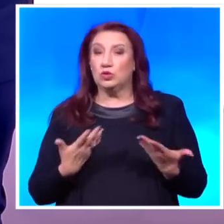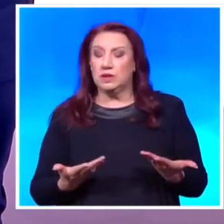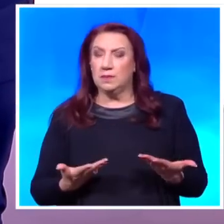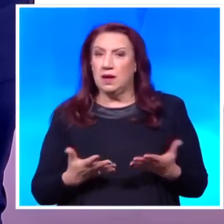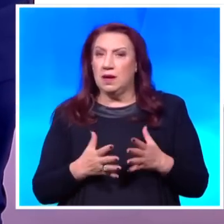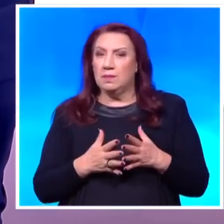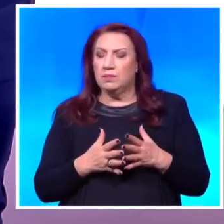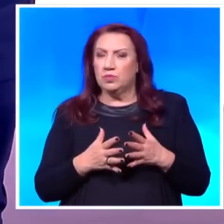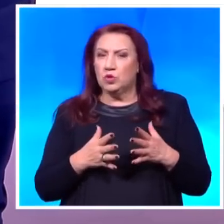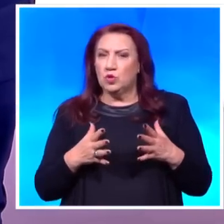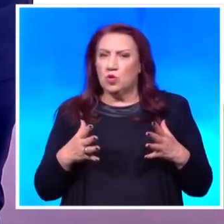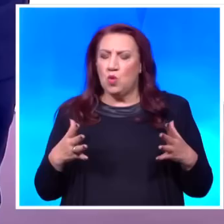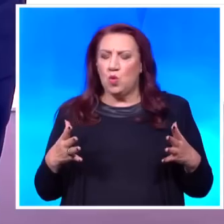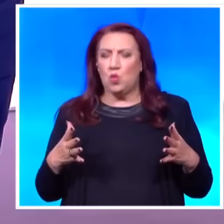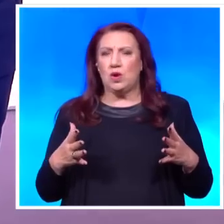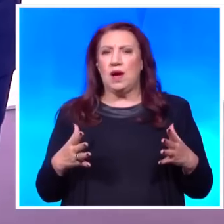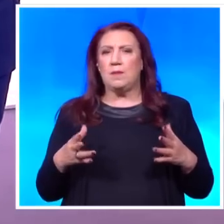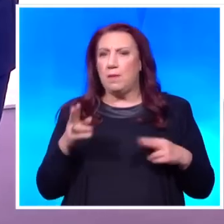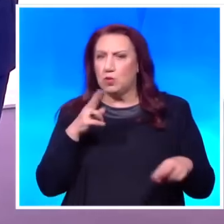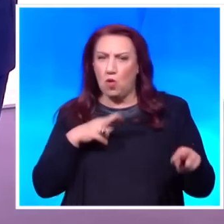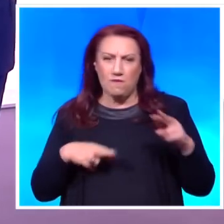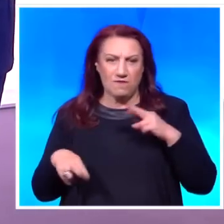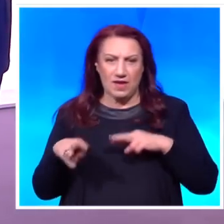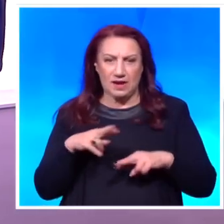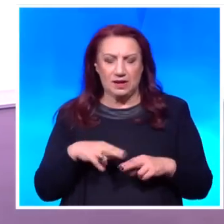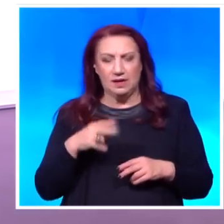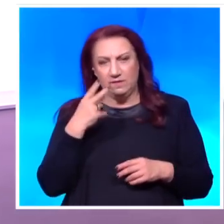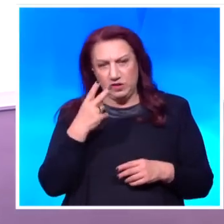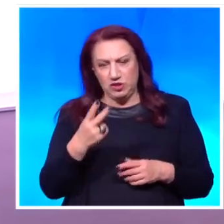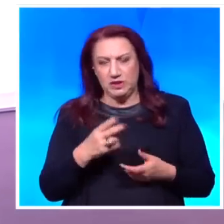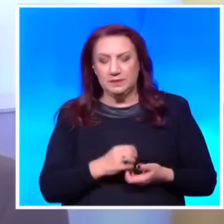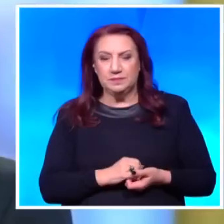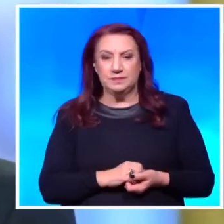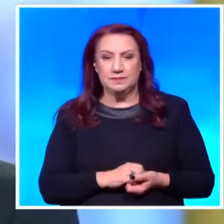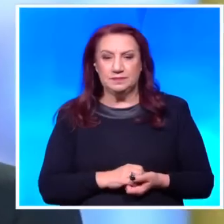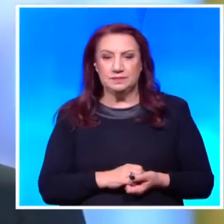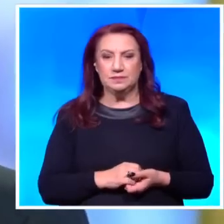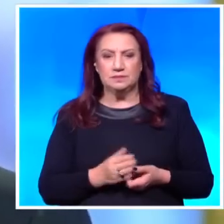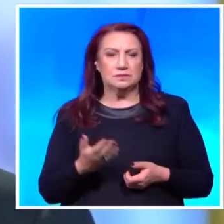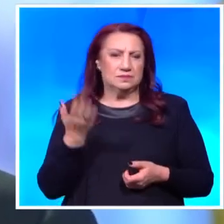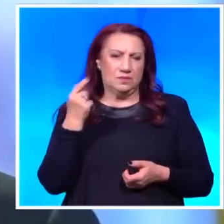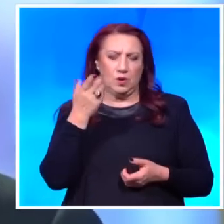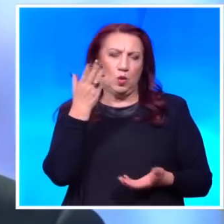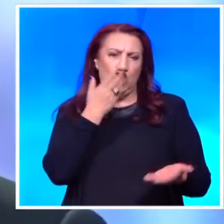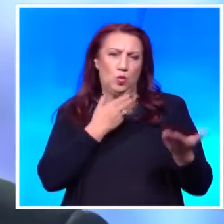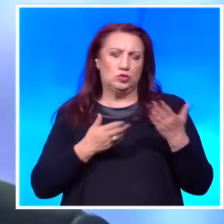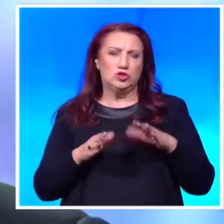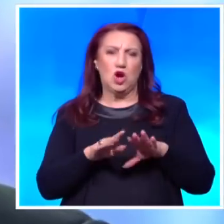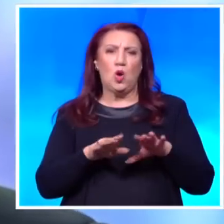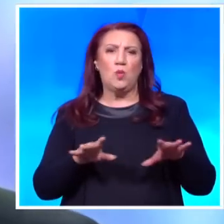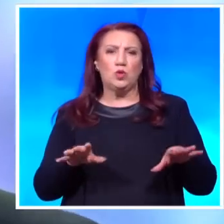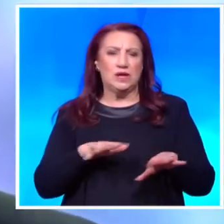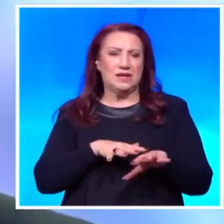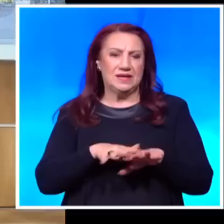много по-съществена ревизия, още от Николета Хаджийска. Още докато учи компютърни системи в